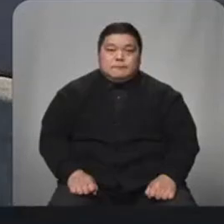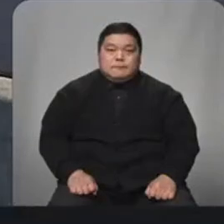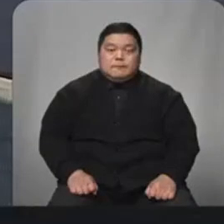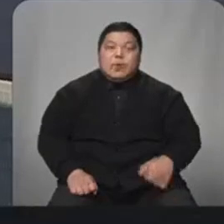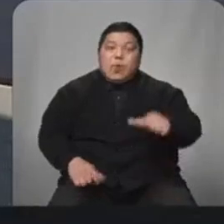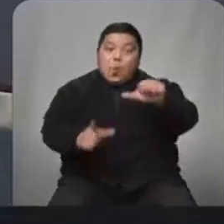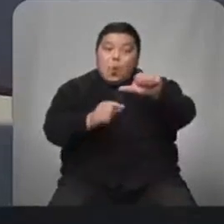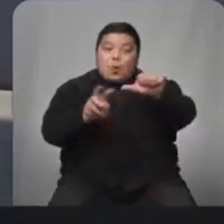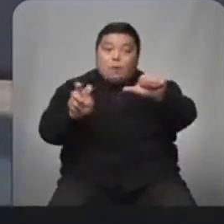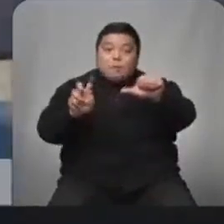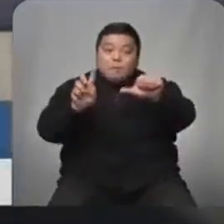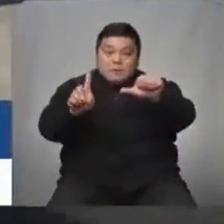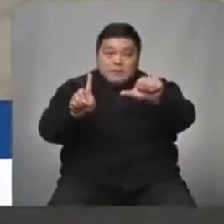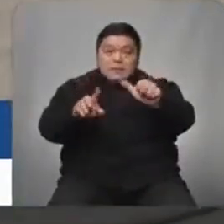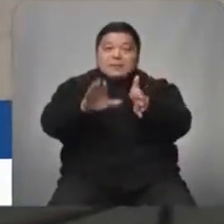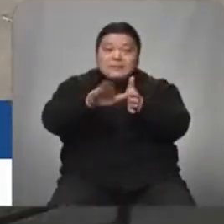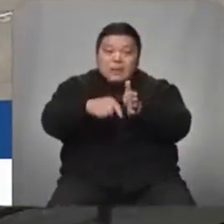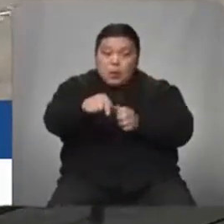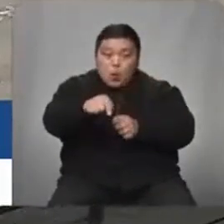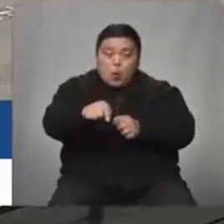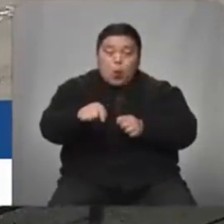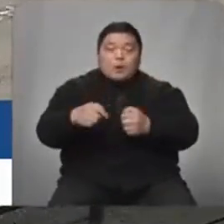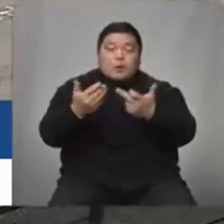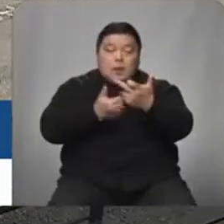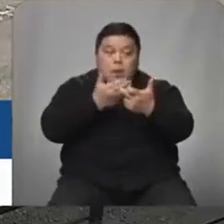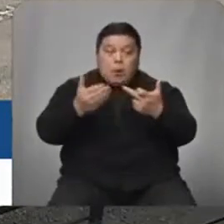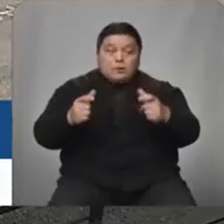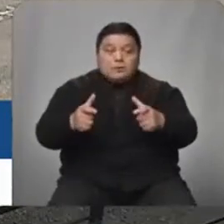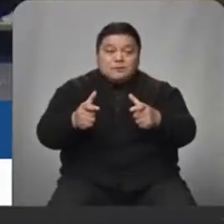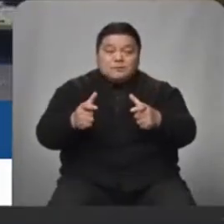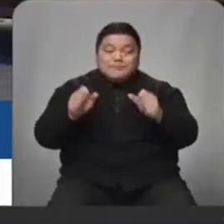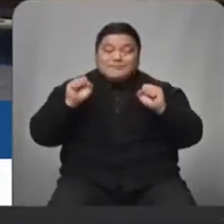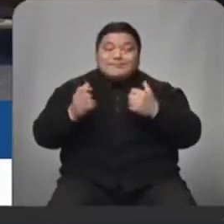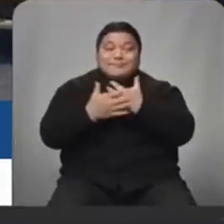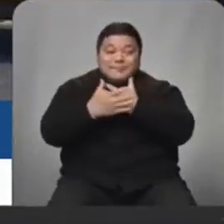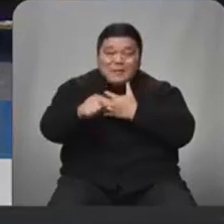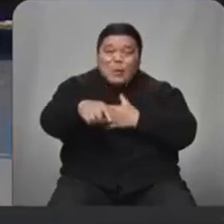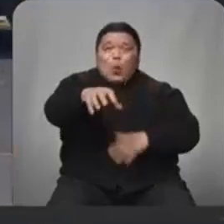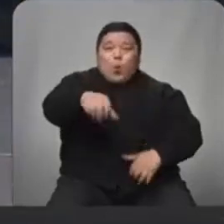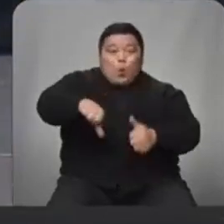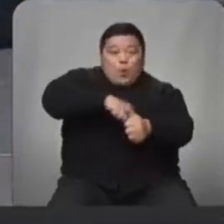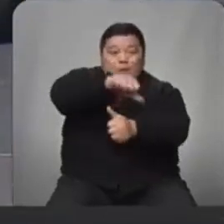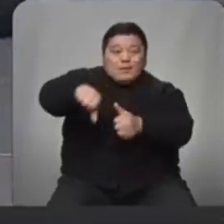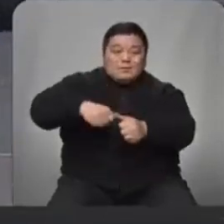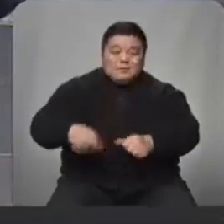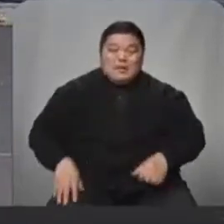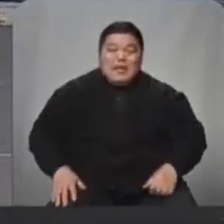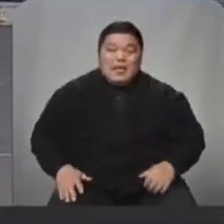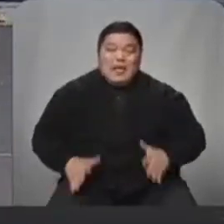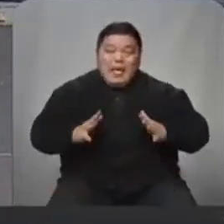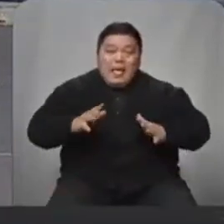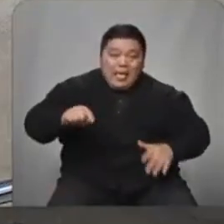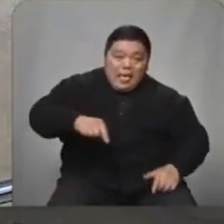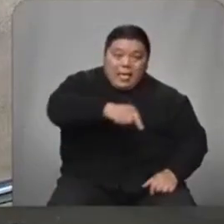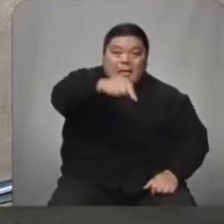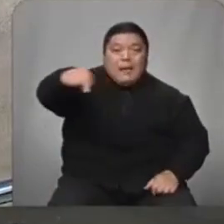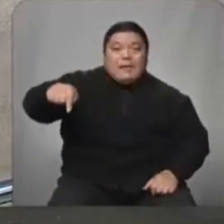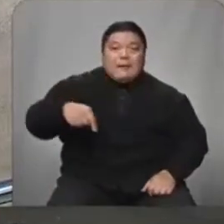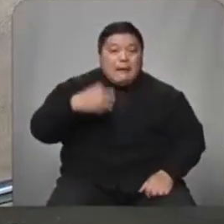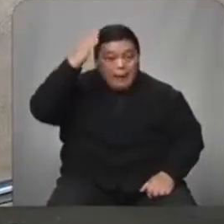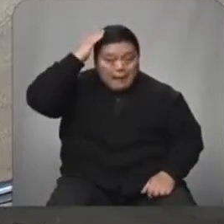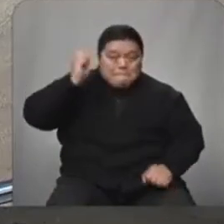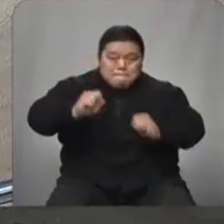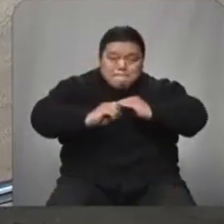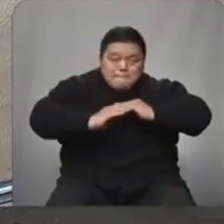오는 5월 31일 강원도민체육대회가 열리는 양양종합운동장입니다. 육상 트랙에 아스콘을 다지는 공사가